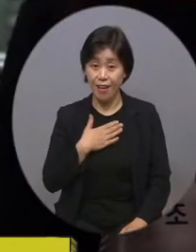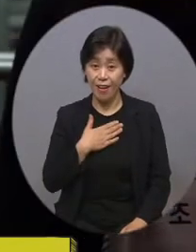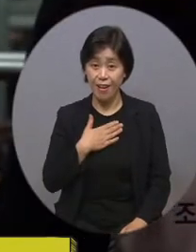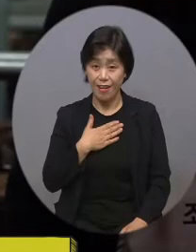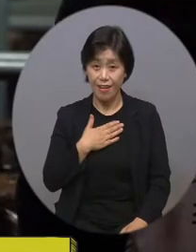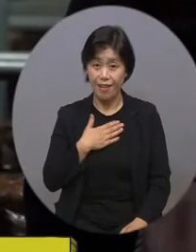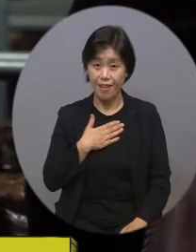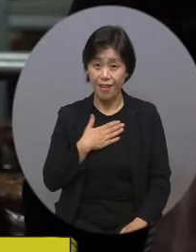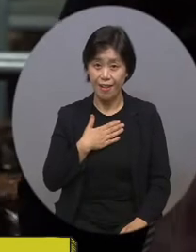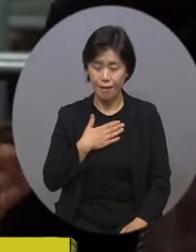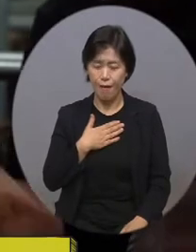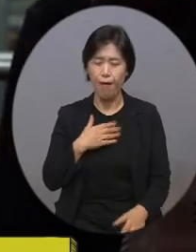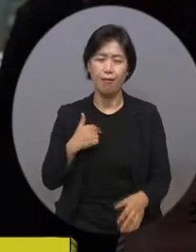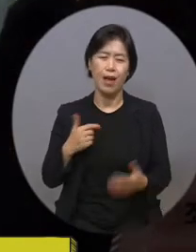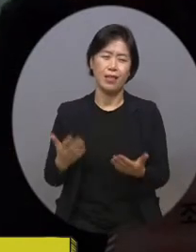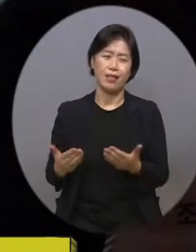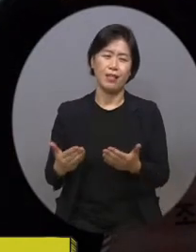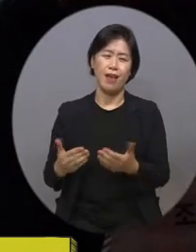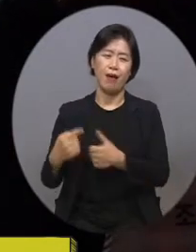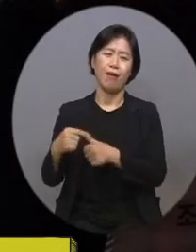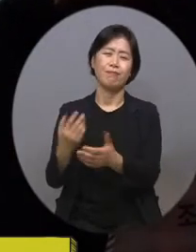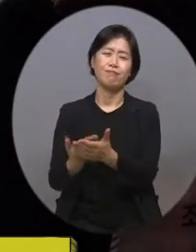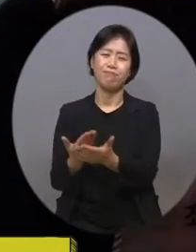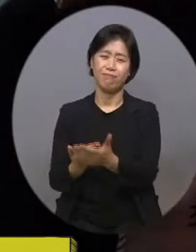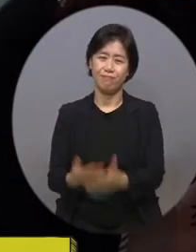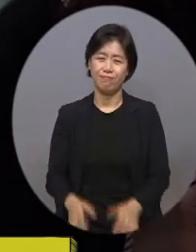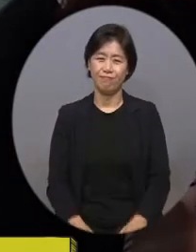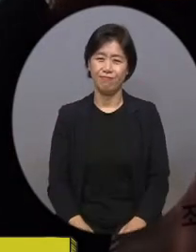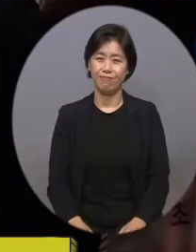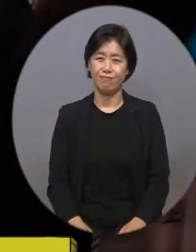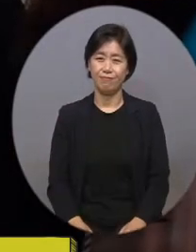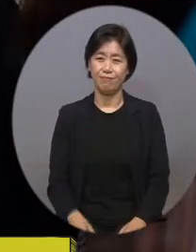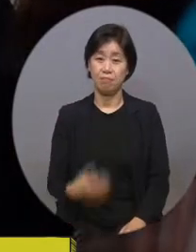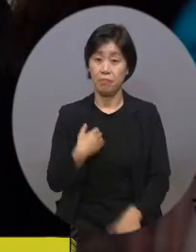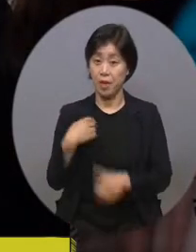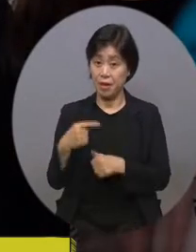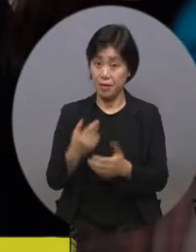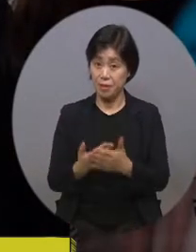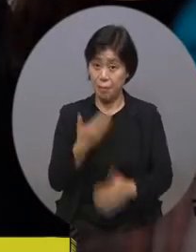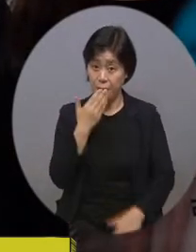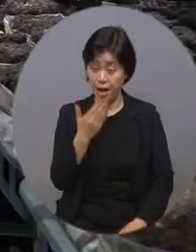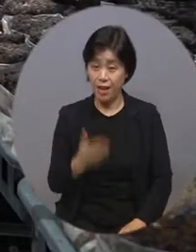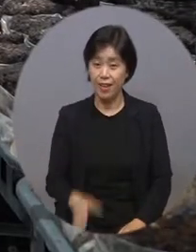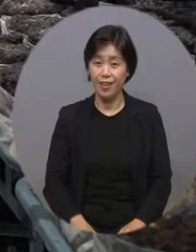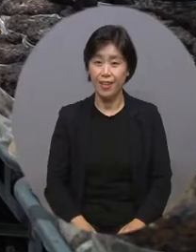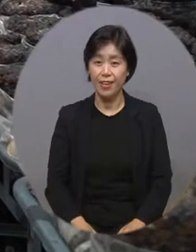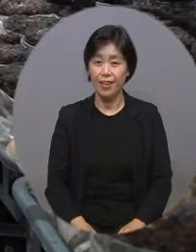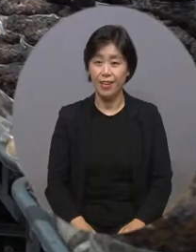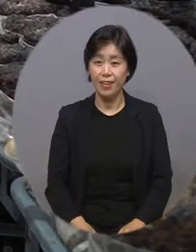저도 민철 씨한테 조금 이렇게 배워보고 싶은데 어떻게 저를 알려주실 수 있으실까요?